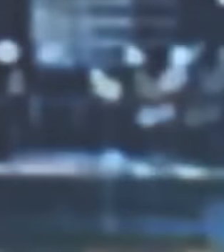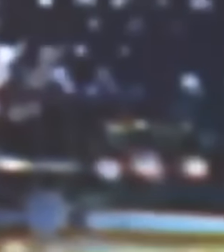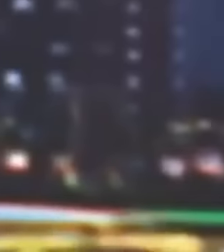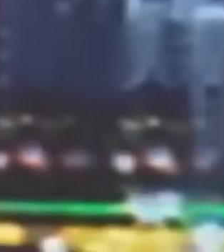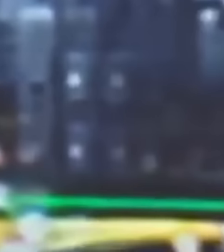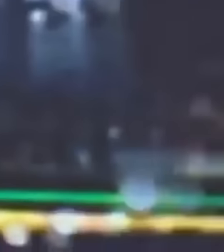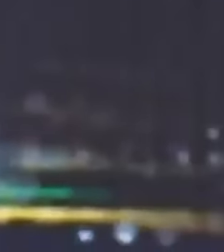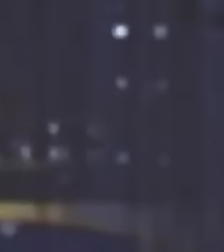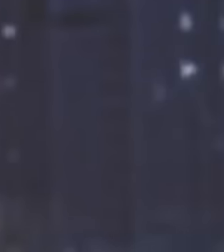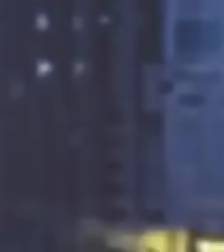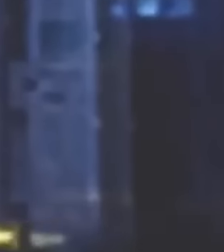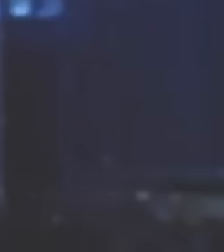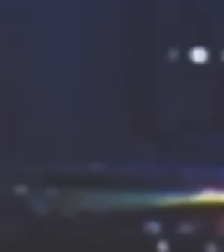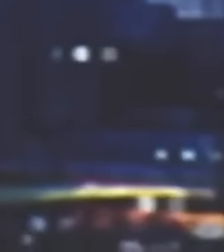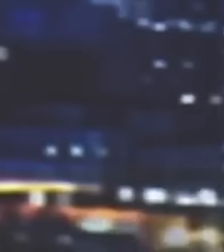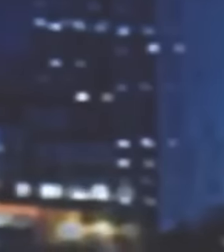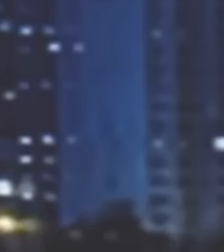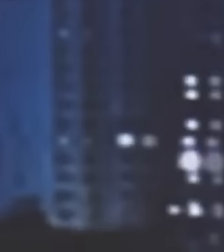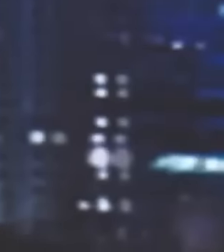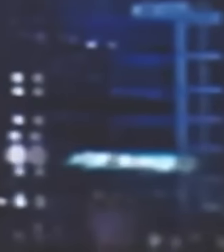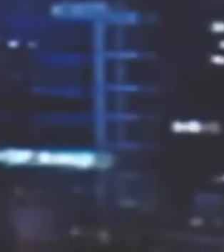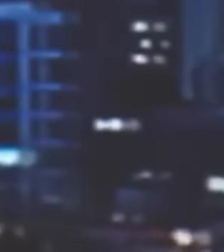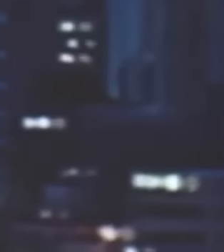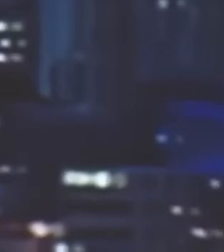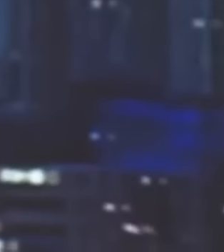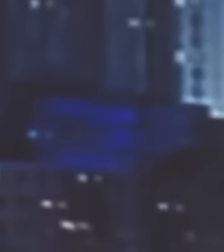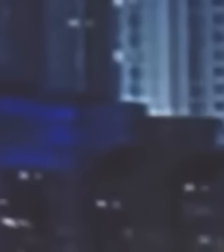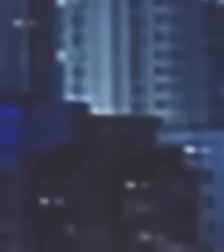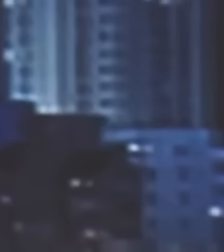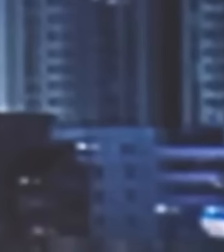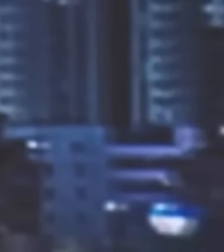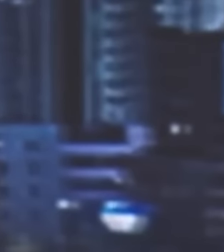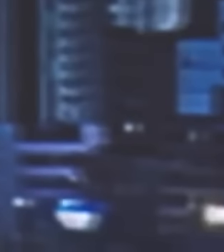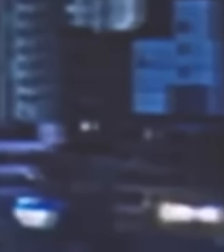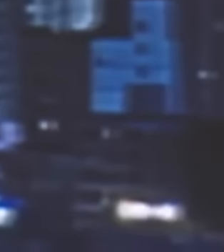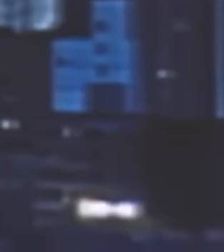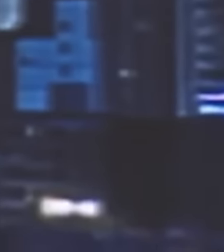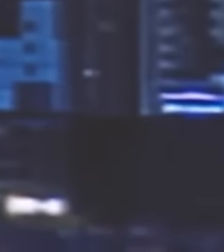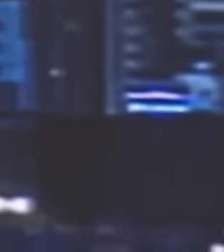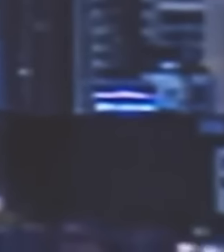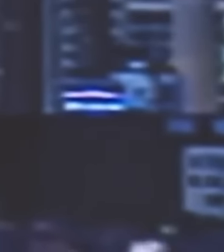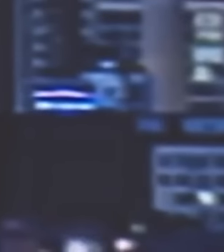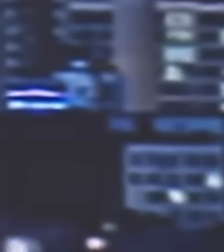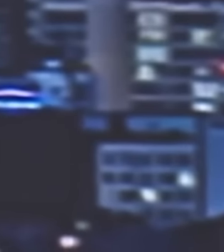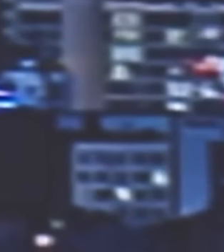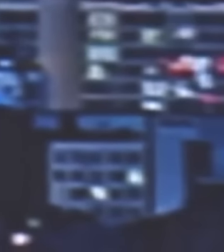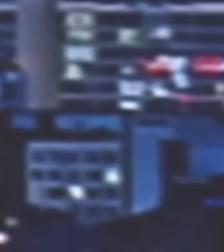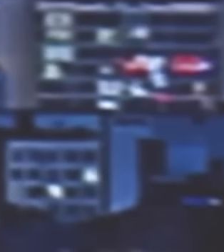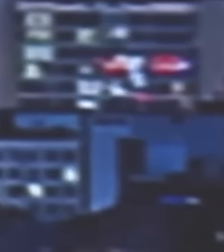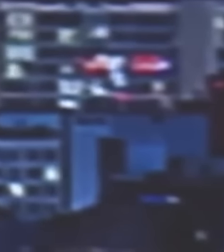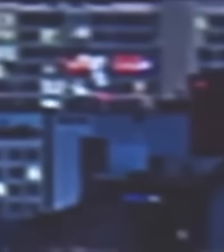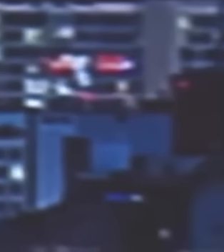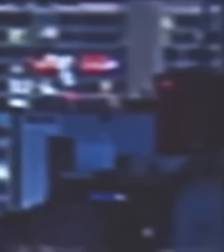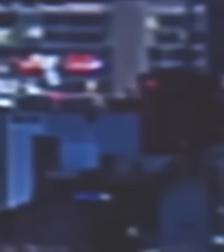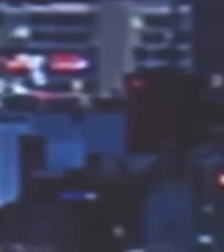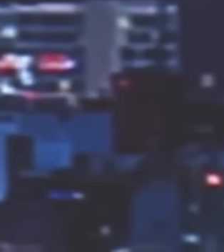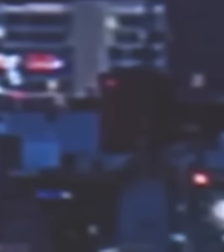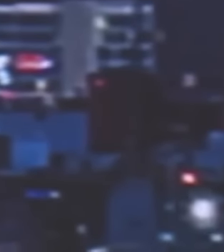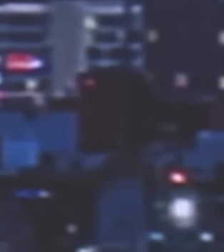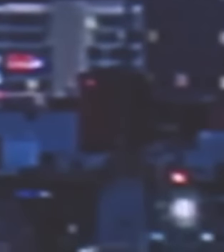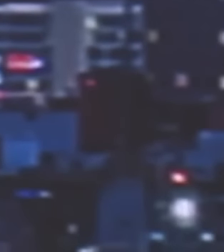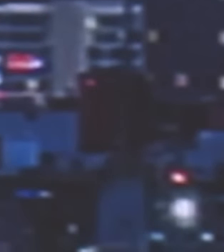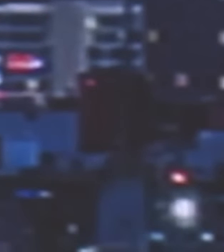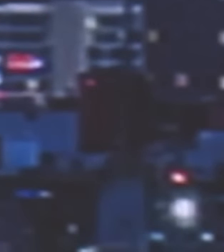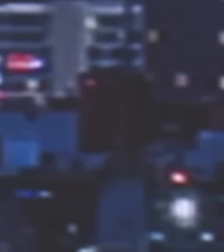있니다 JTBC 뉴스를 시청해 주셔서 고맙습니다 저희는 저녁 6시 50분 뉴스룸에서 뵙겠습니다